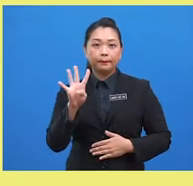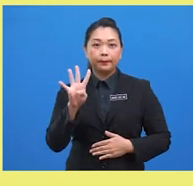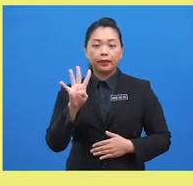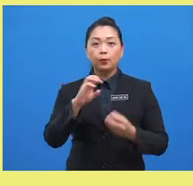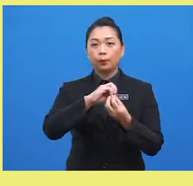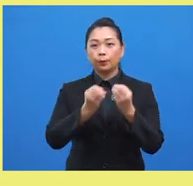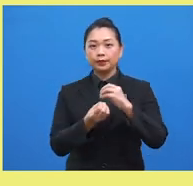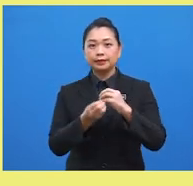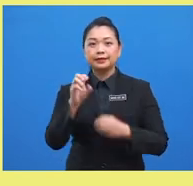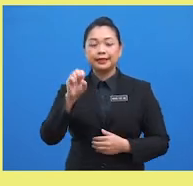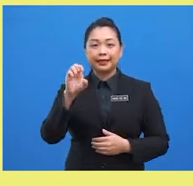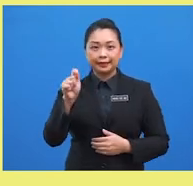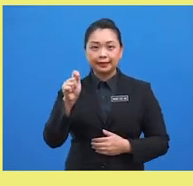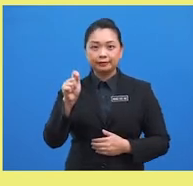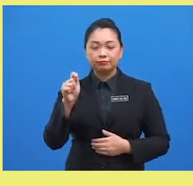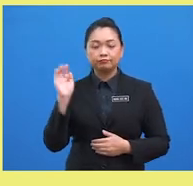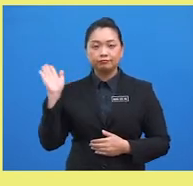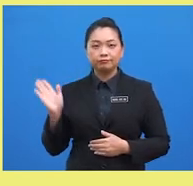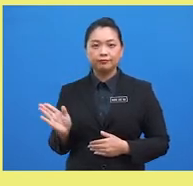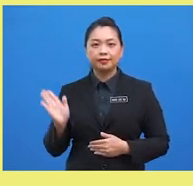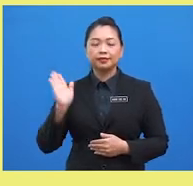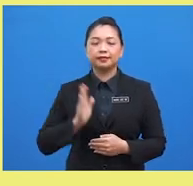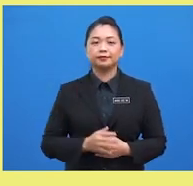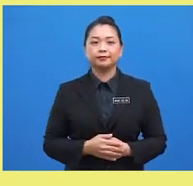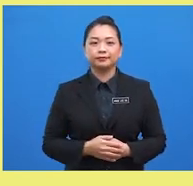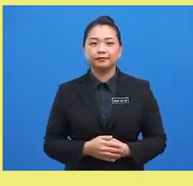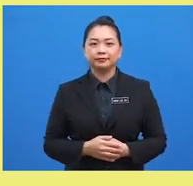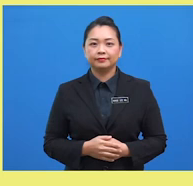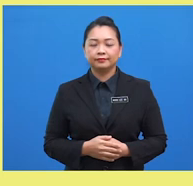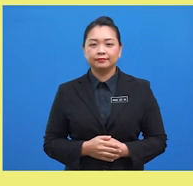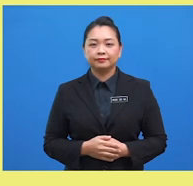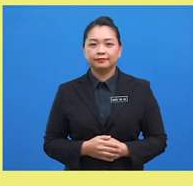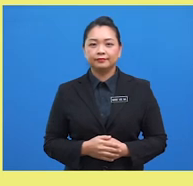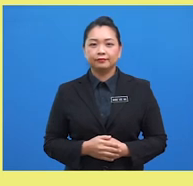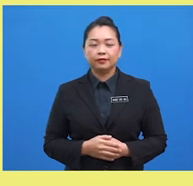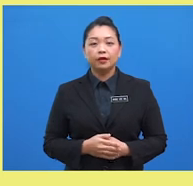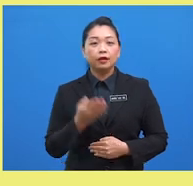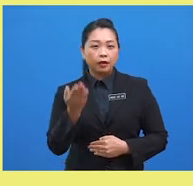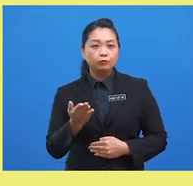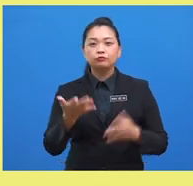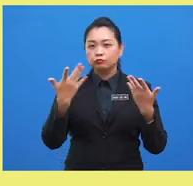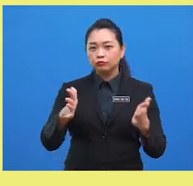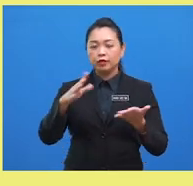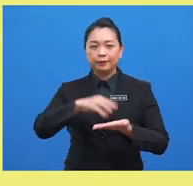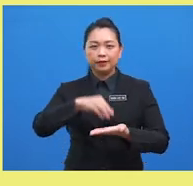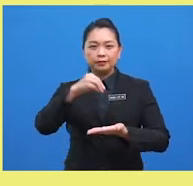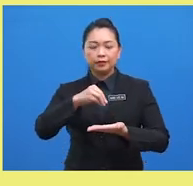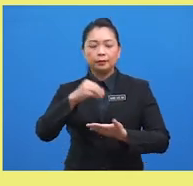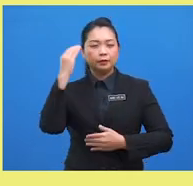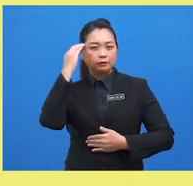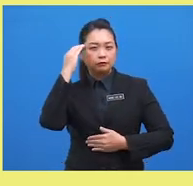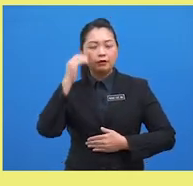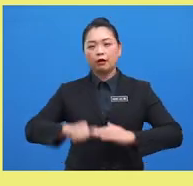dan subtopik ialah gabungan operasi set. Kamu semua telah belajar pengetahuan